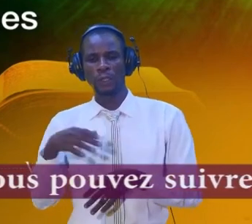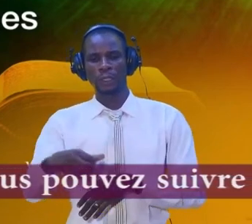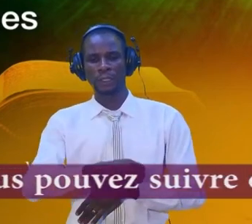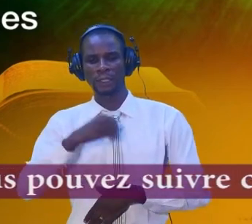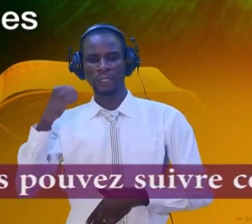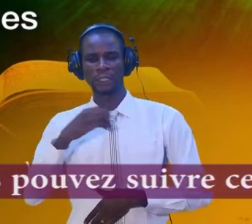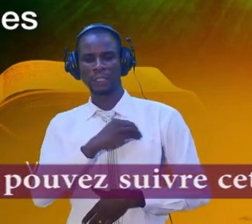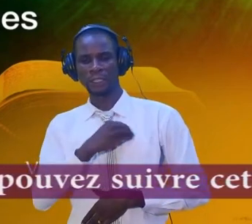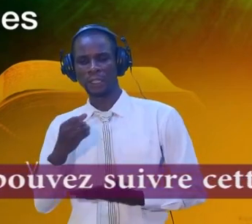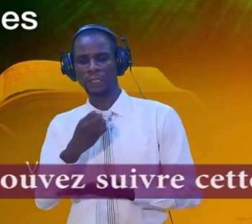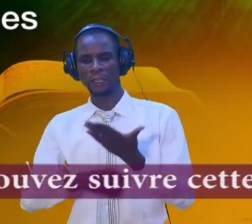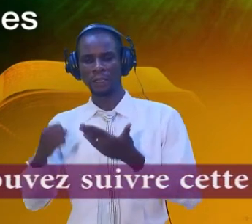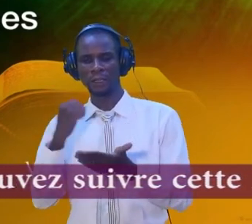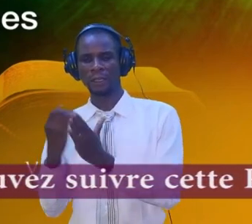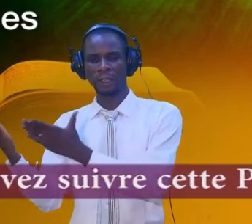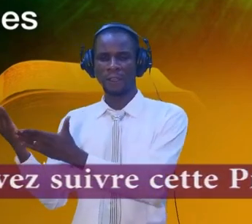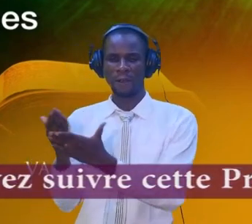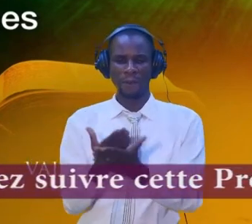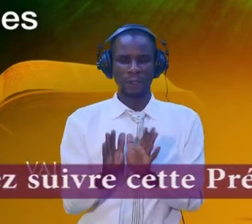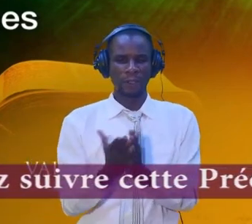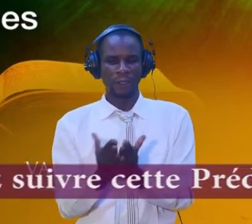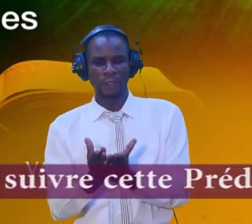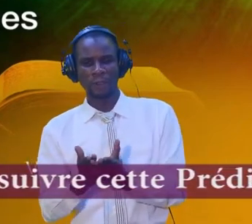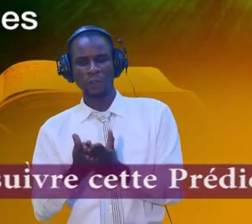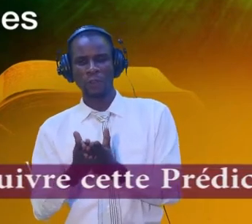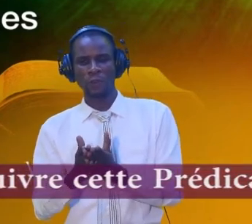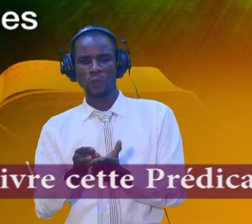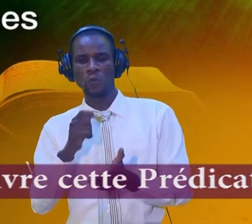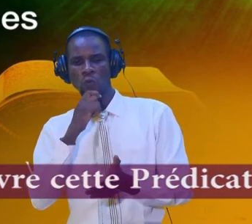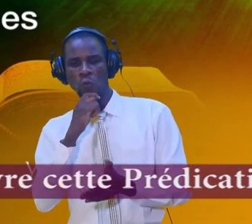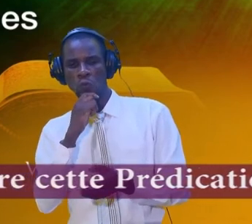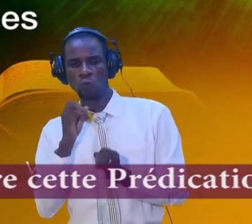wakaungama, wakadhihirisha matendo yao.